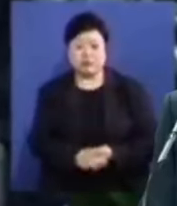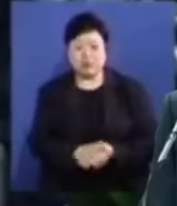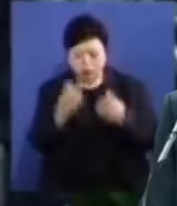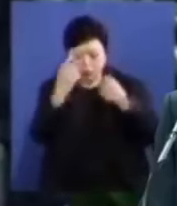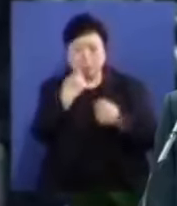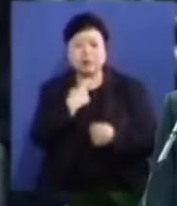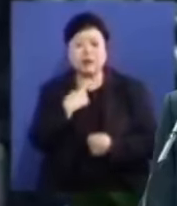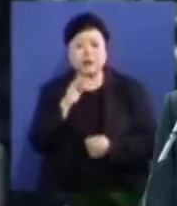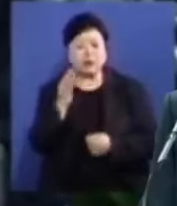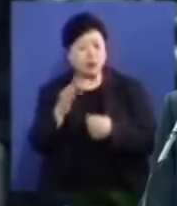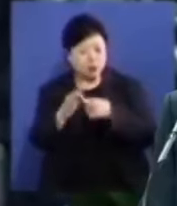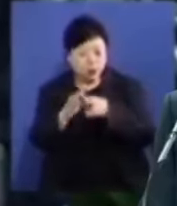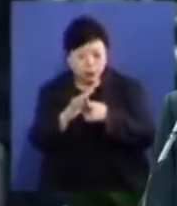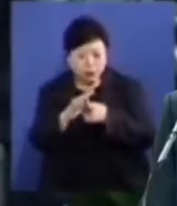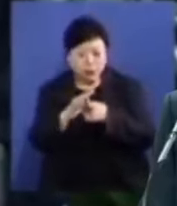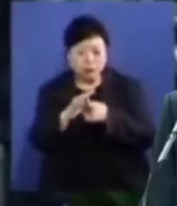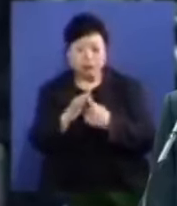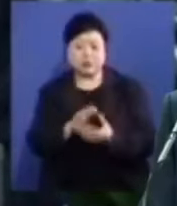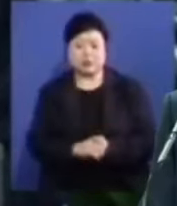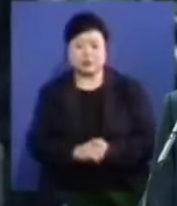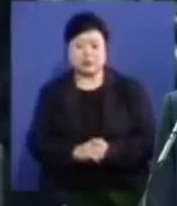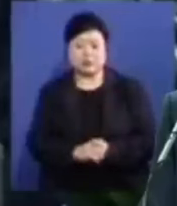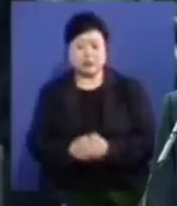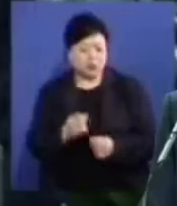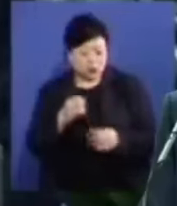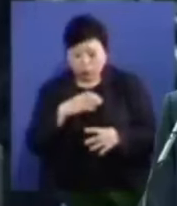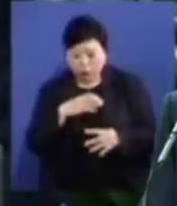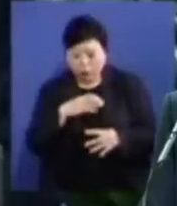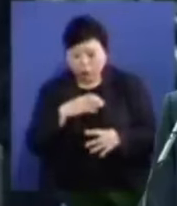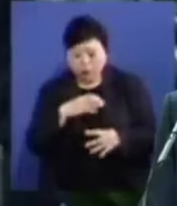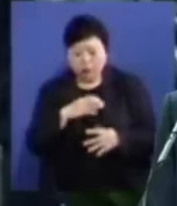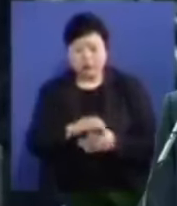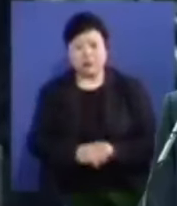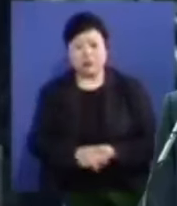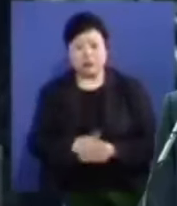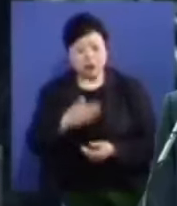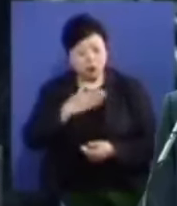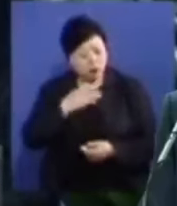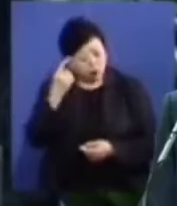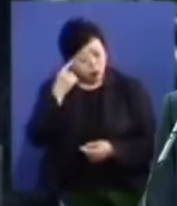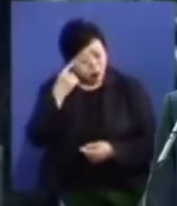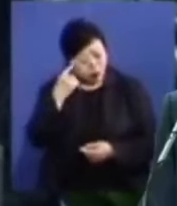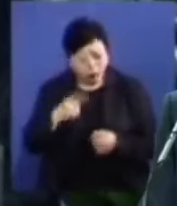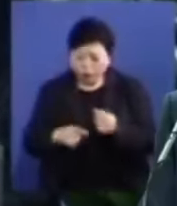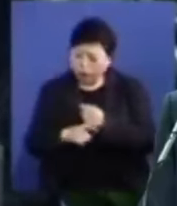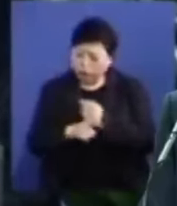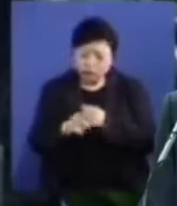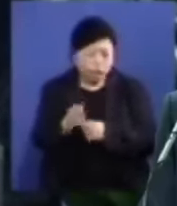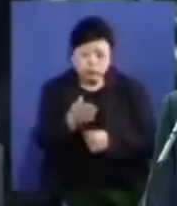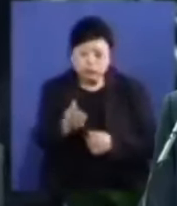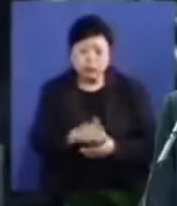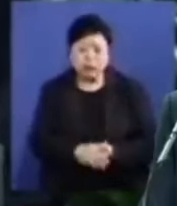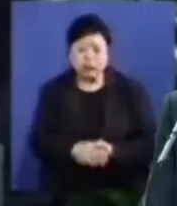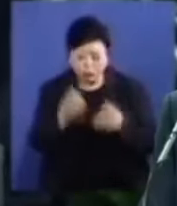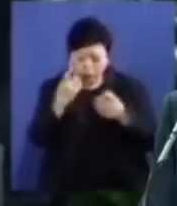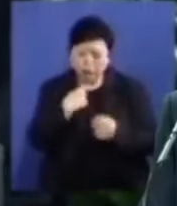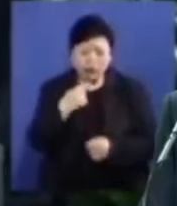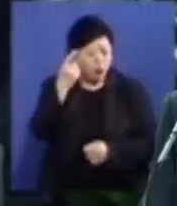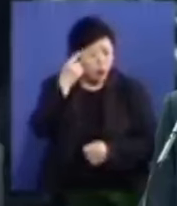고난을 당하게 되면 당황하게 됩니다. 내가 왜 아무 이유도 없는데 고난을 당하게